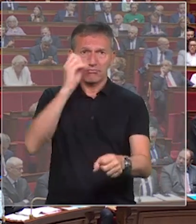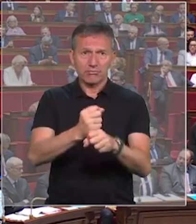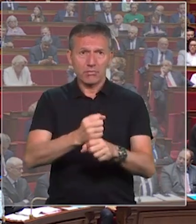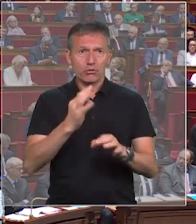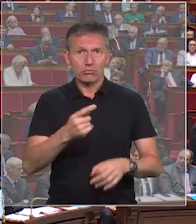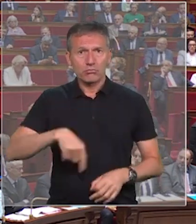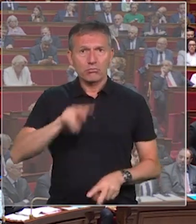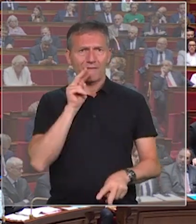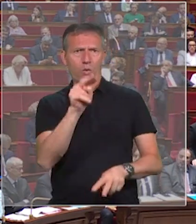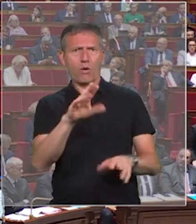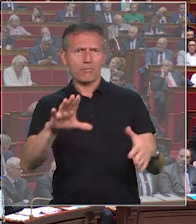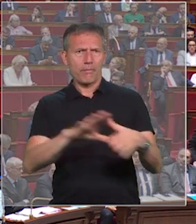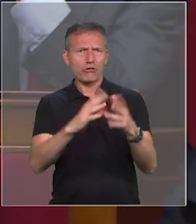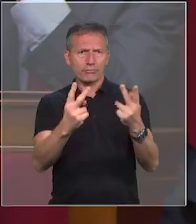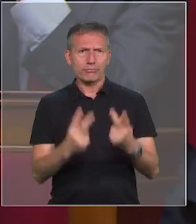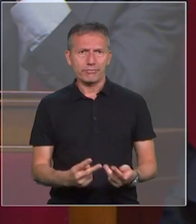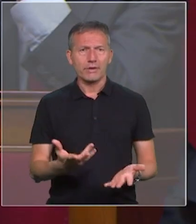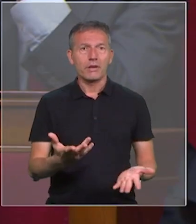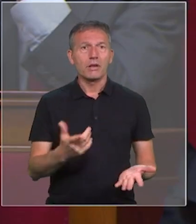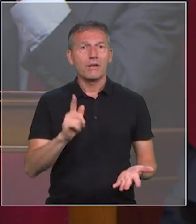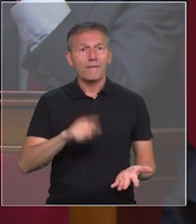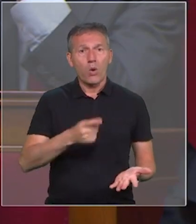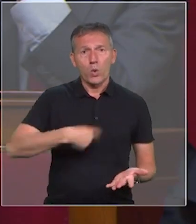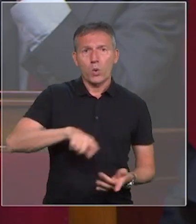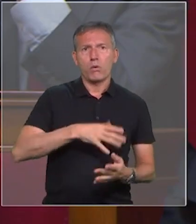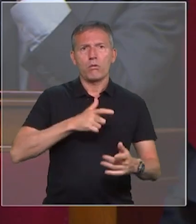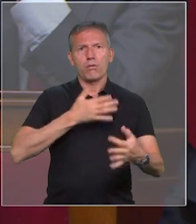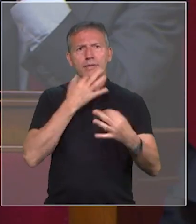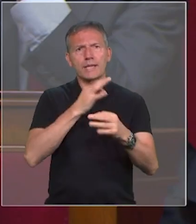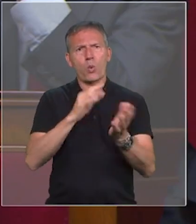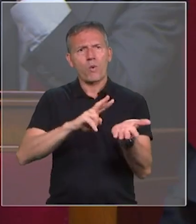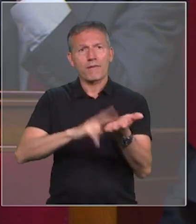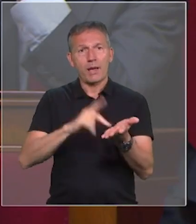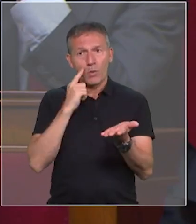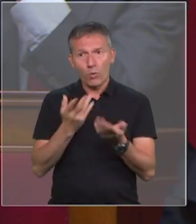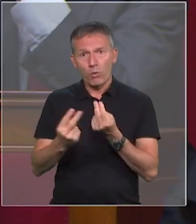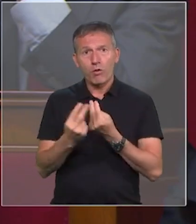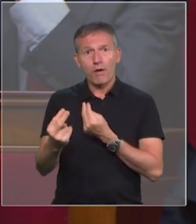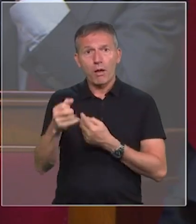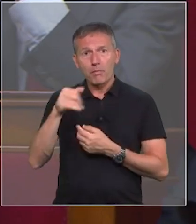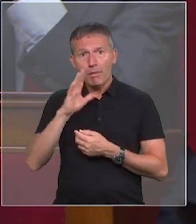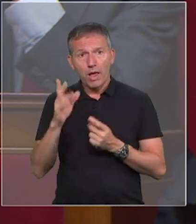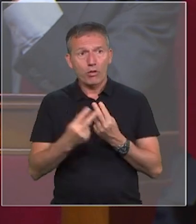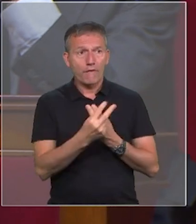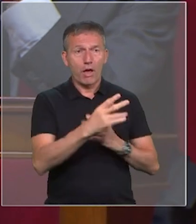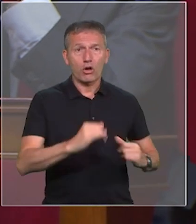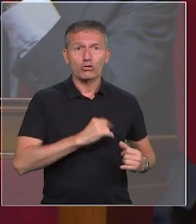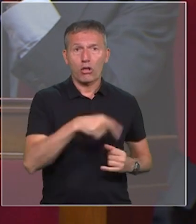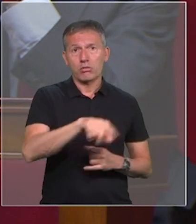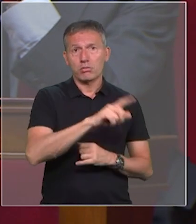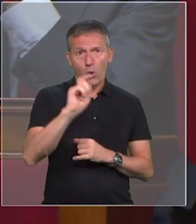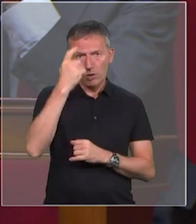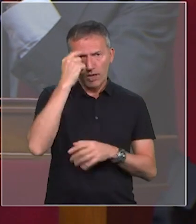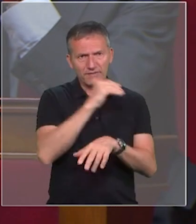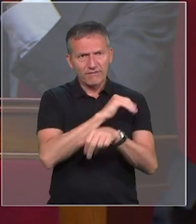les Français. Nous devons avoir un discours de vérité, évidemment pour les parents, évidemment pour nos jeunes qui doivent prendre conscience de leurs